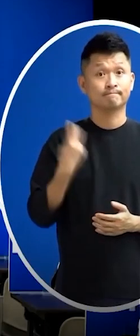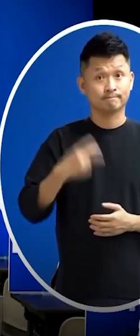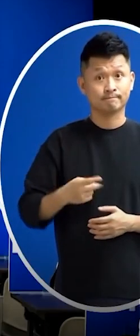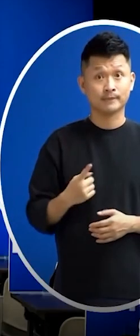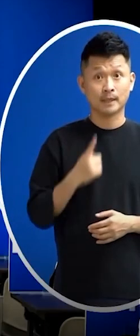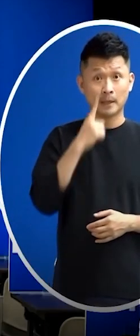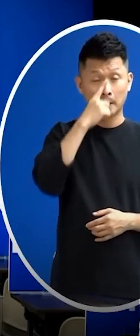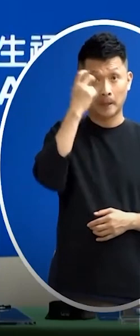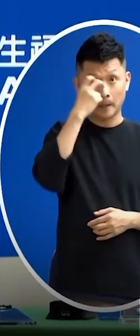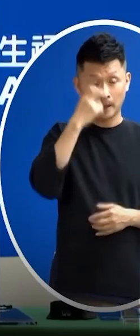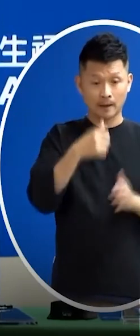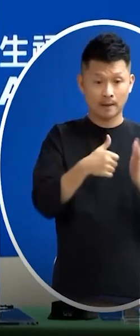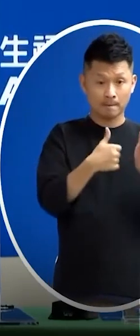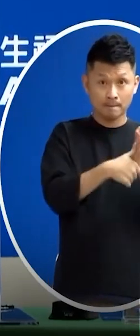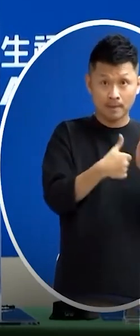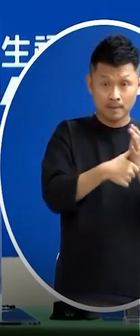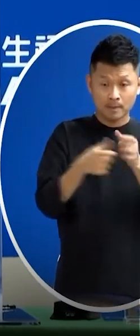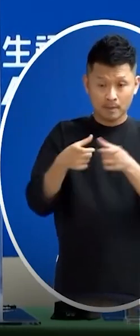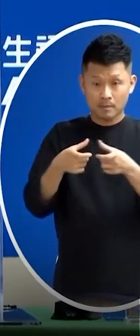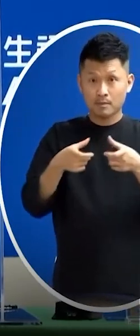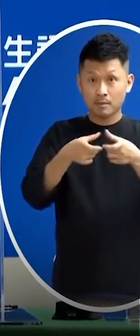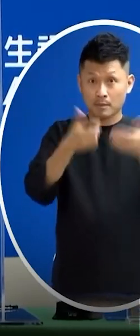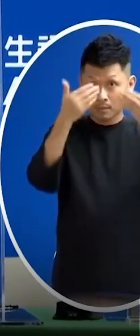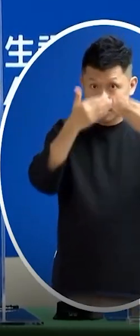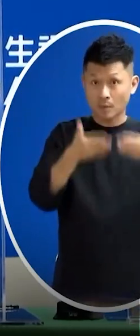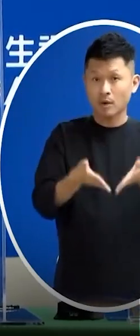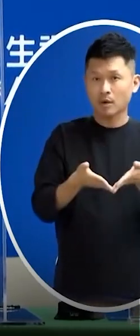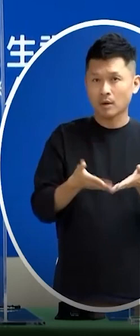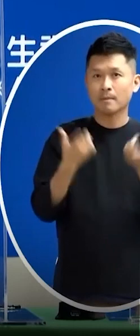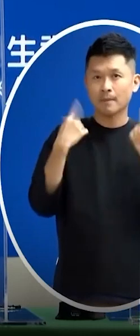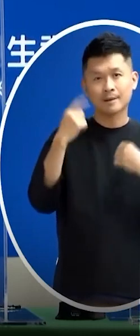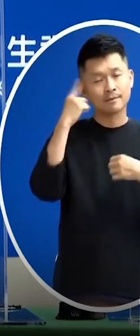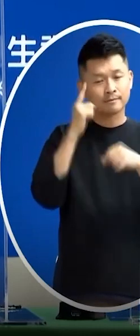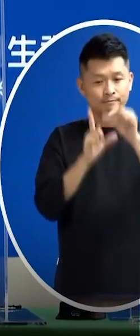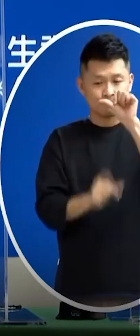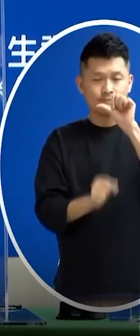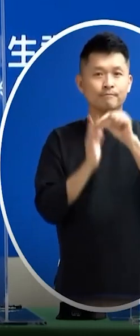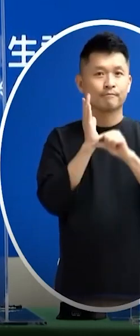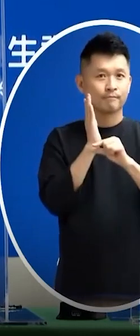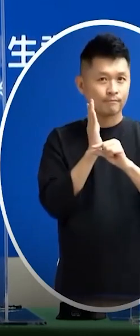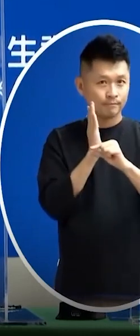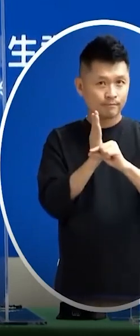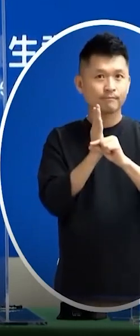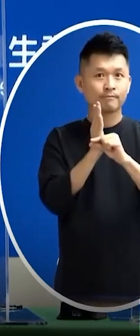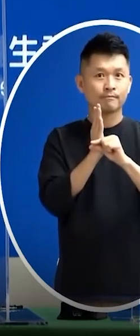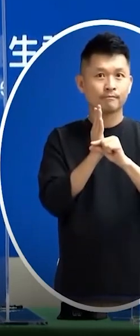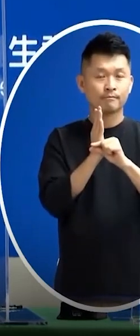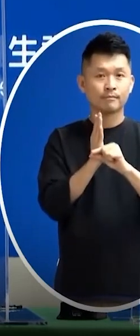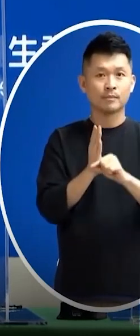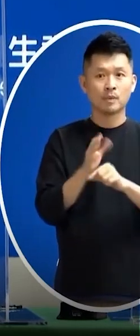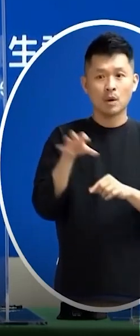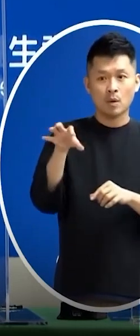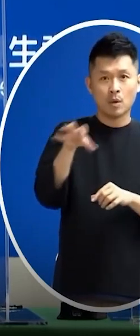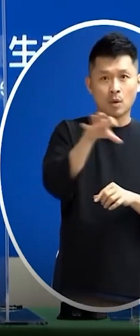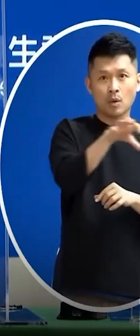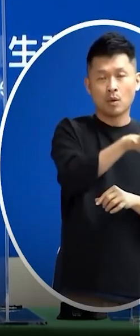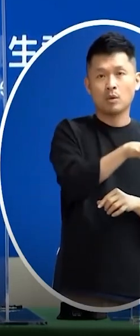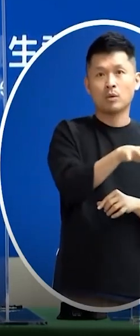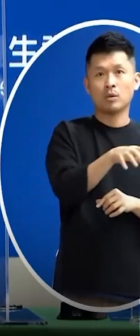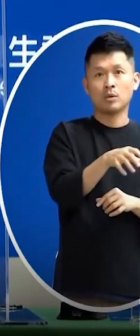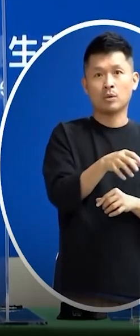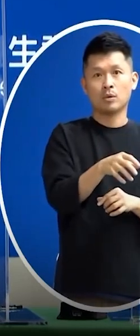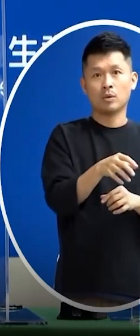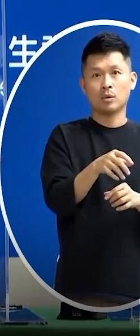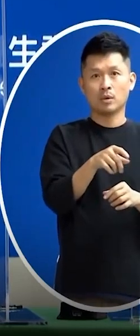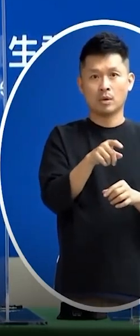快筛实名制，本来想说到了这5月中旬应该有一些热点跟它一个相关的